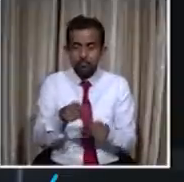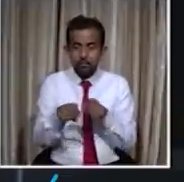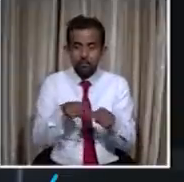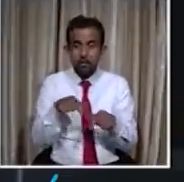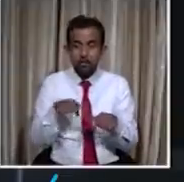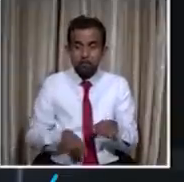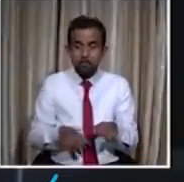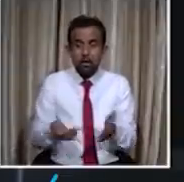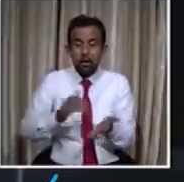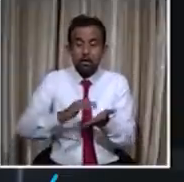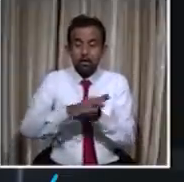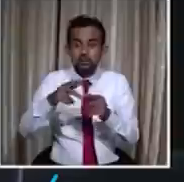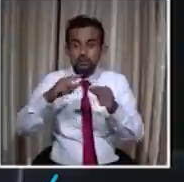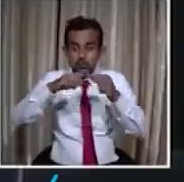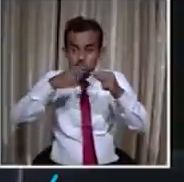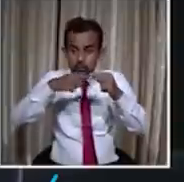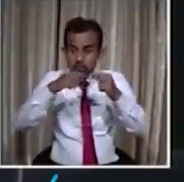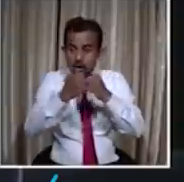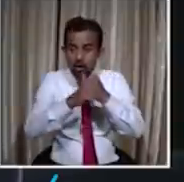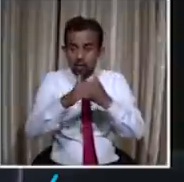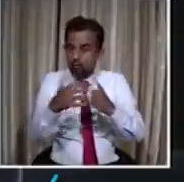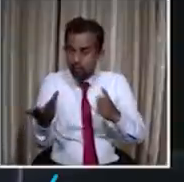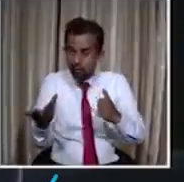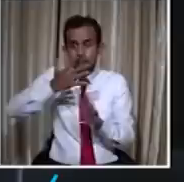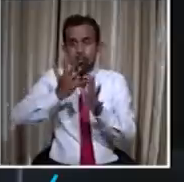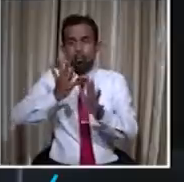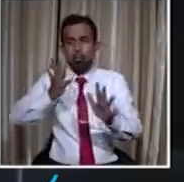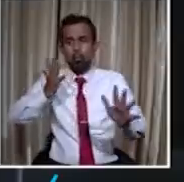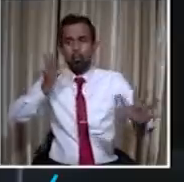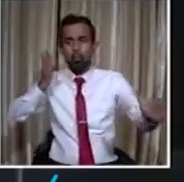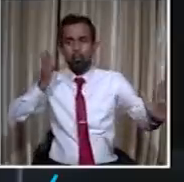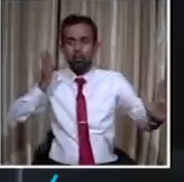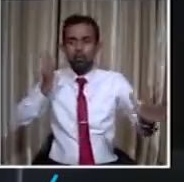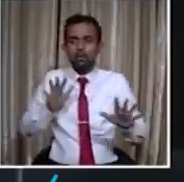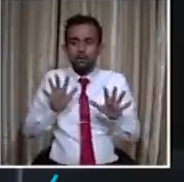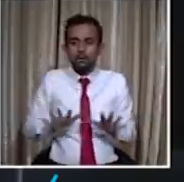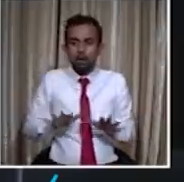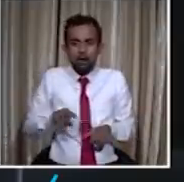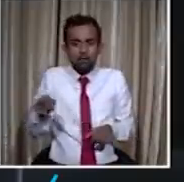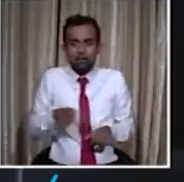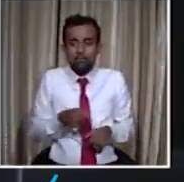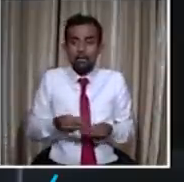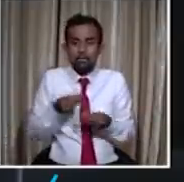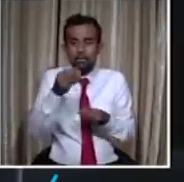මේක යාවත්කාලීන නොකිරීම පිළිබඳව අපි පරීක්ෂණයක් පවත්වන්නත් කියලා තියෙනවා. මේ පෝලිං වල හිටියට අද දවසේ අපිට නිකුත්